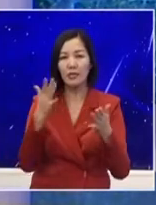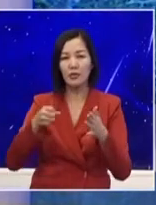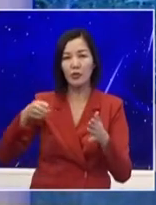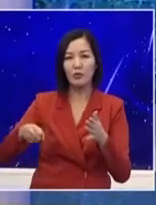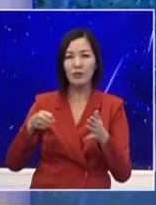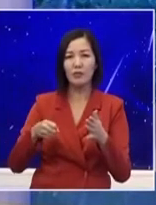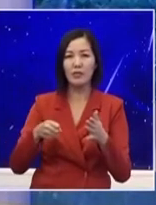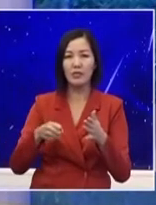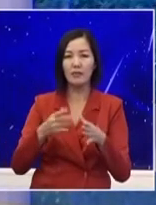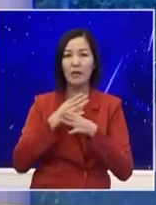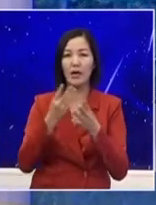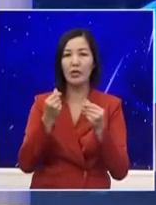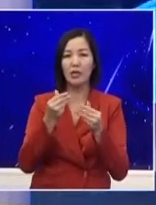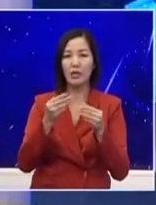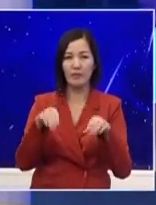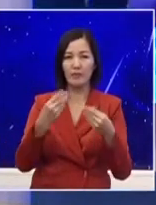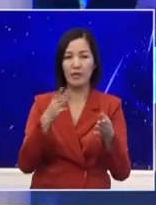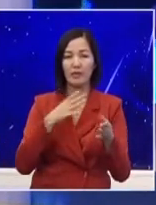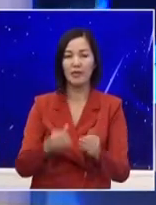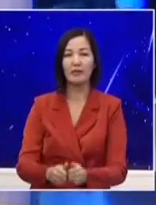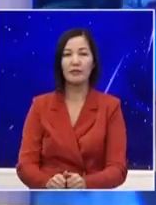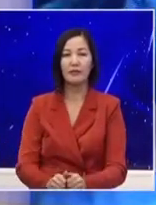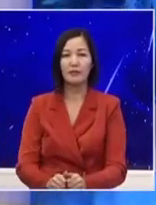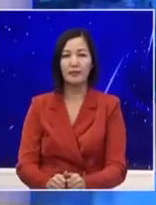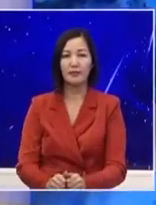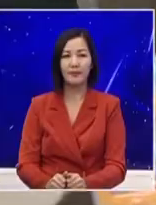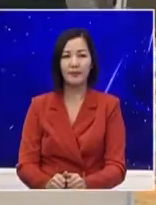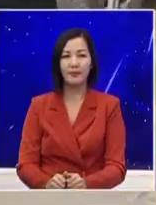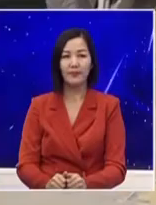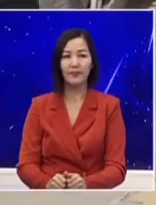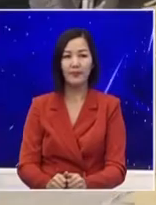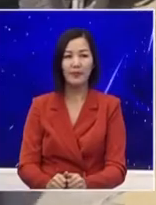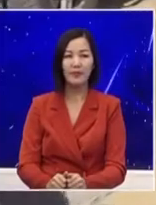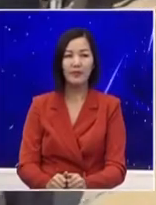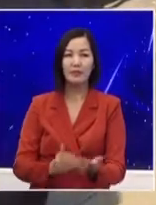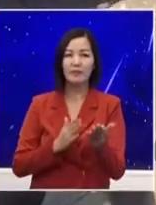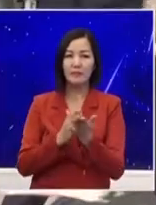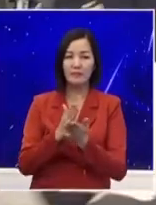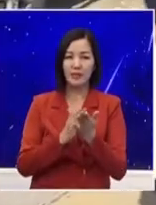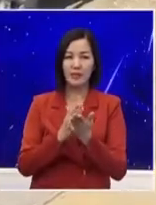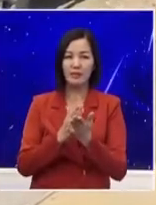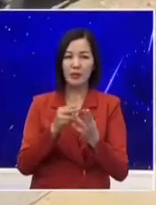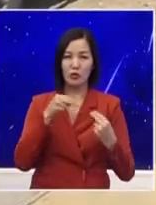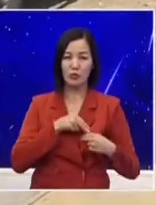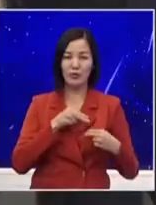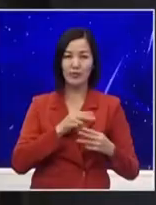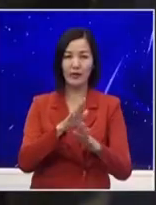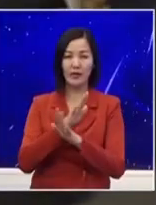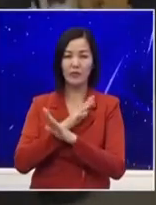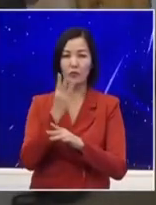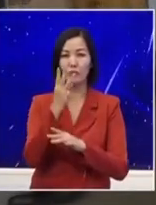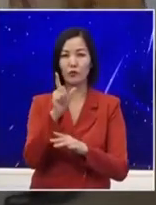отбасыларына азық-түлік себеті жеткізіліп, қаржылай көмек көрсетілді. Қызмет кезінде қайтыс болған үш маманның бірі